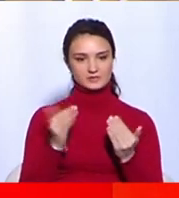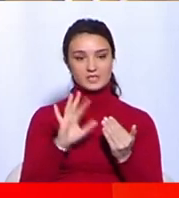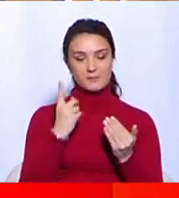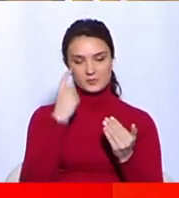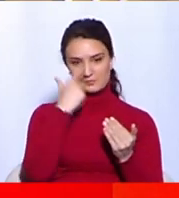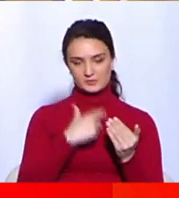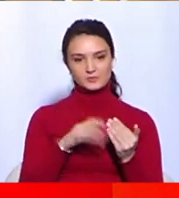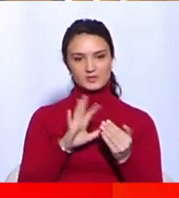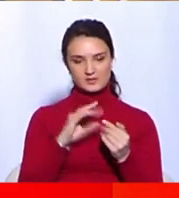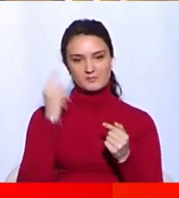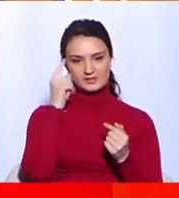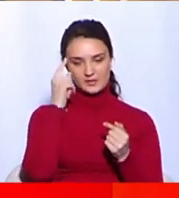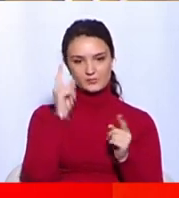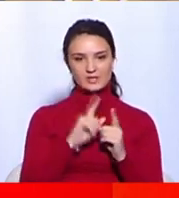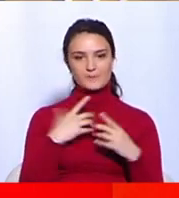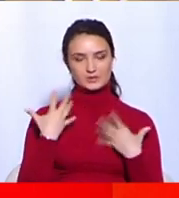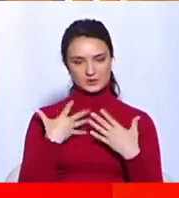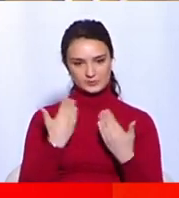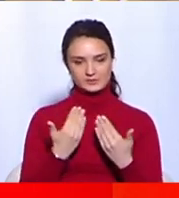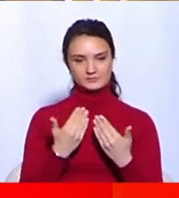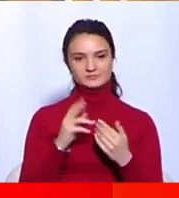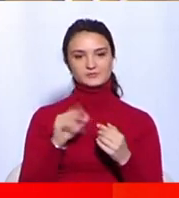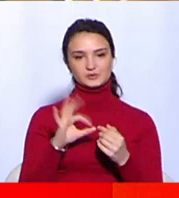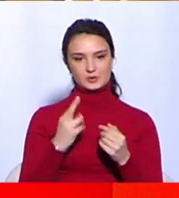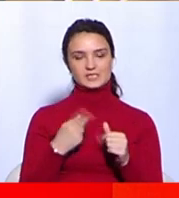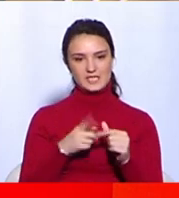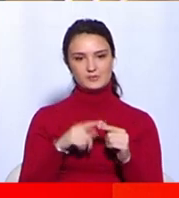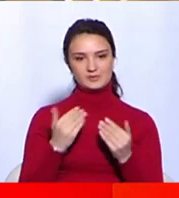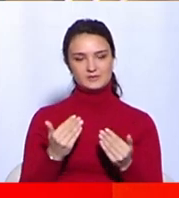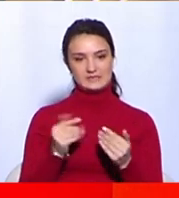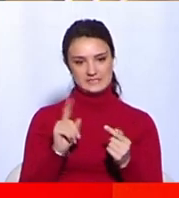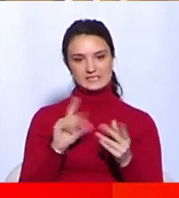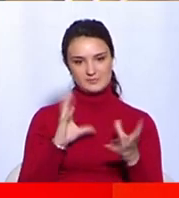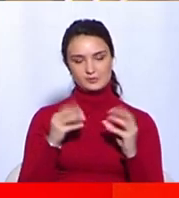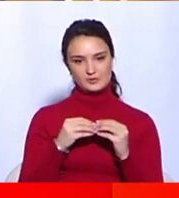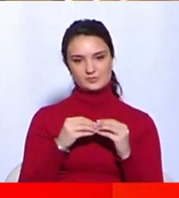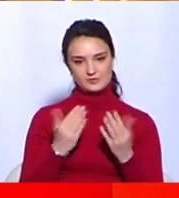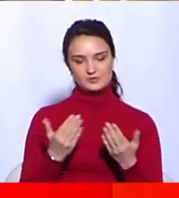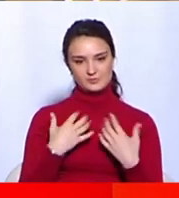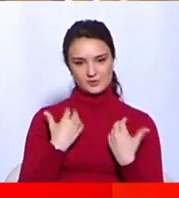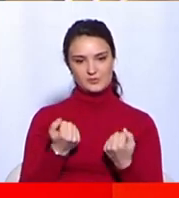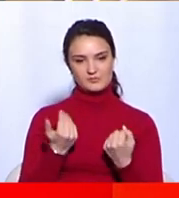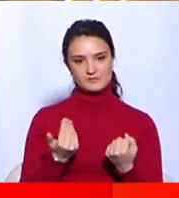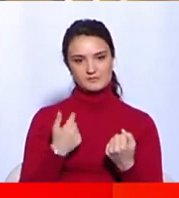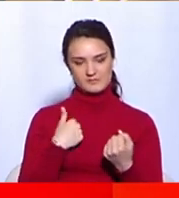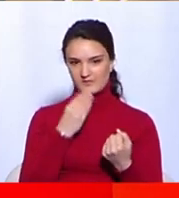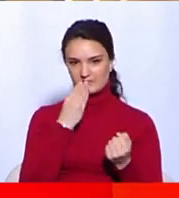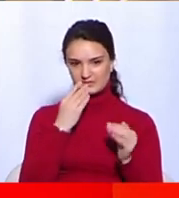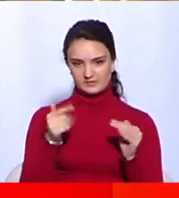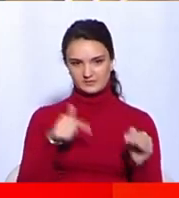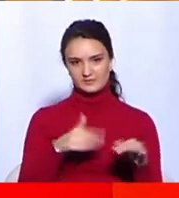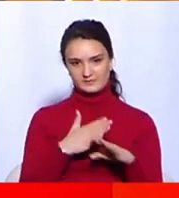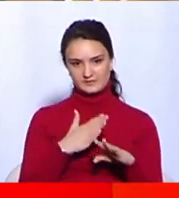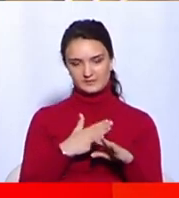მარტო ფიზიკური არამედ მენტალური ემოციური სოციალური კეთილდღეობისათვის რაც საბოლოო ჯამში განსაზღვრავს ჯანმრთელობას მე კვების ზონაში